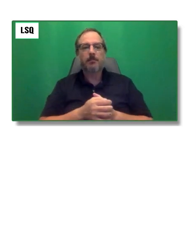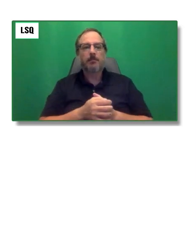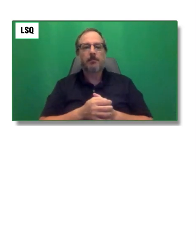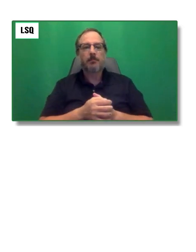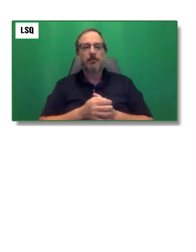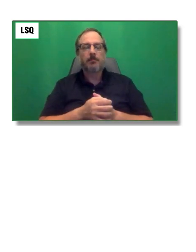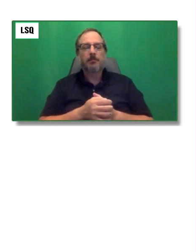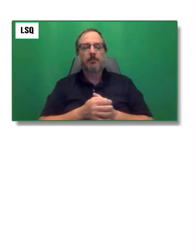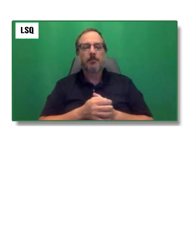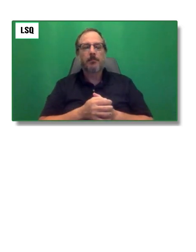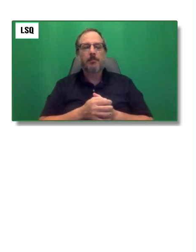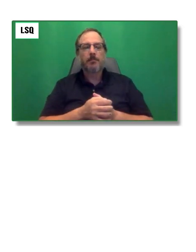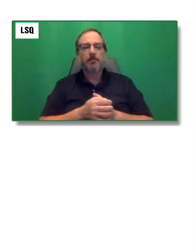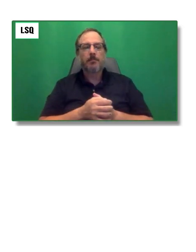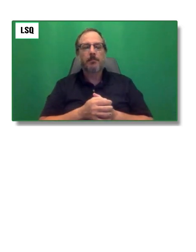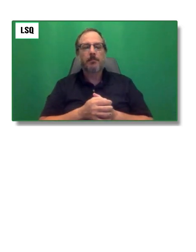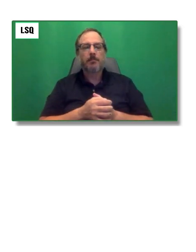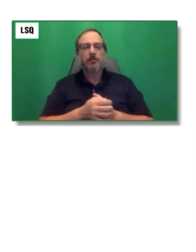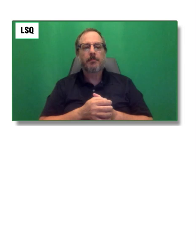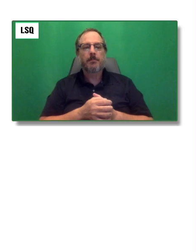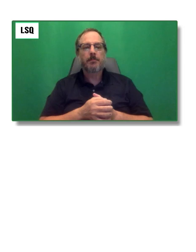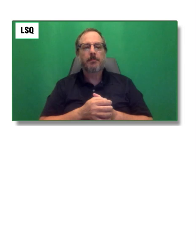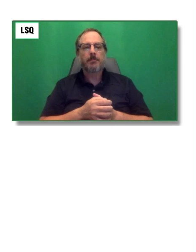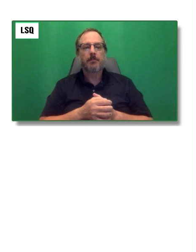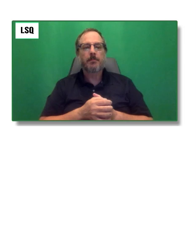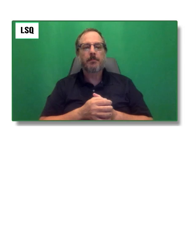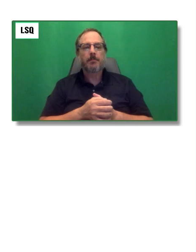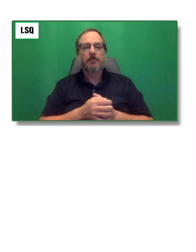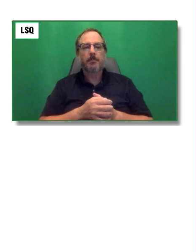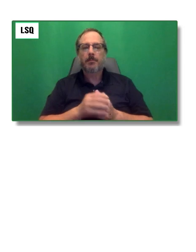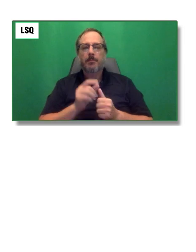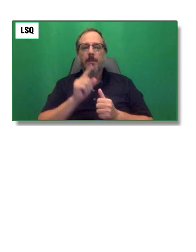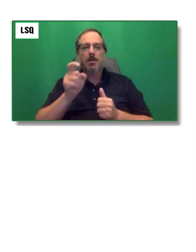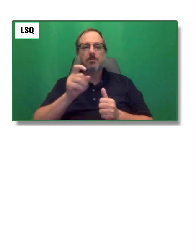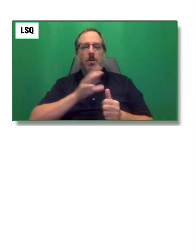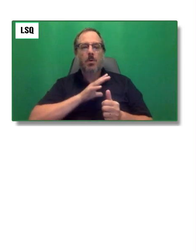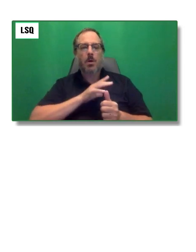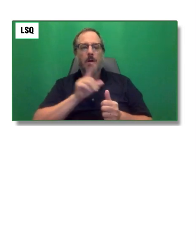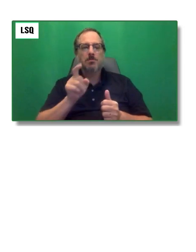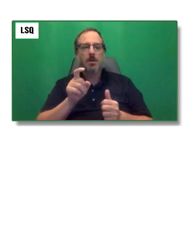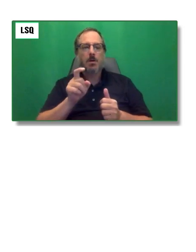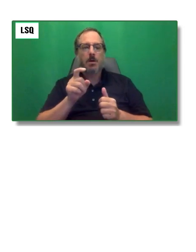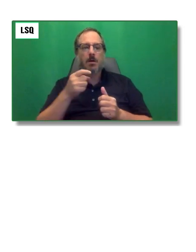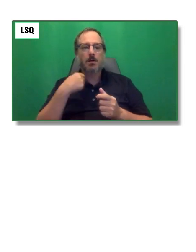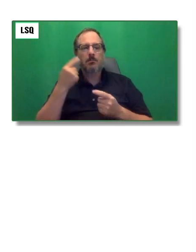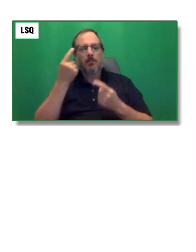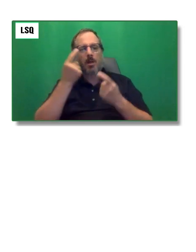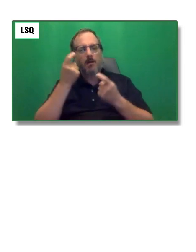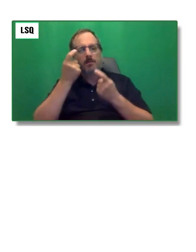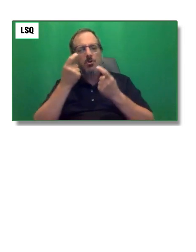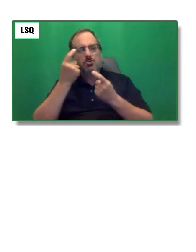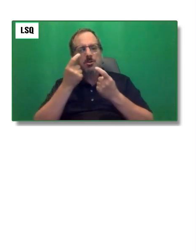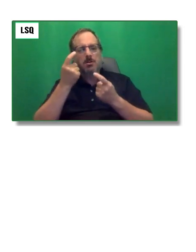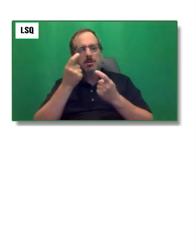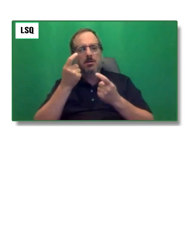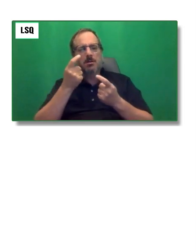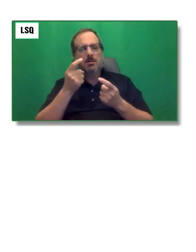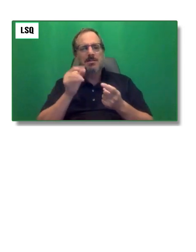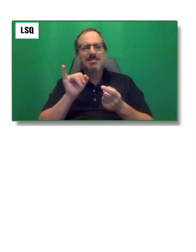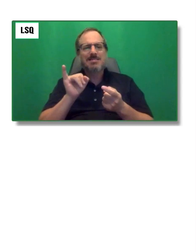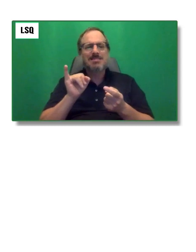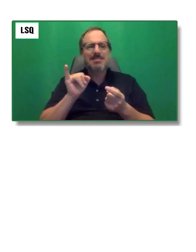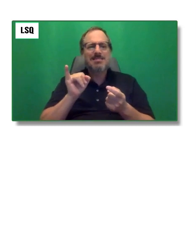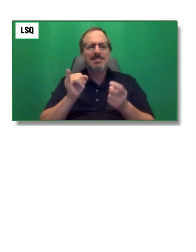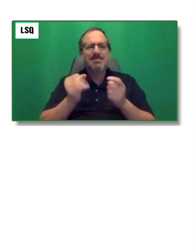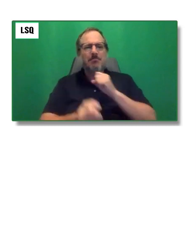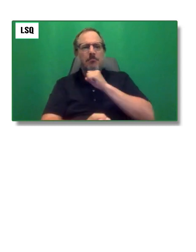Certainly. Great. So I was Absolument. wondering, Alors, je me demandais, lorsque le Wi-Fi